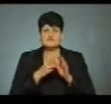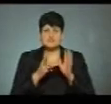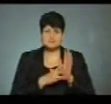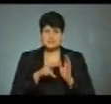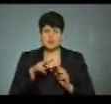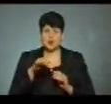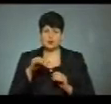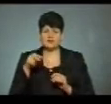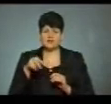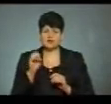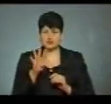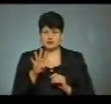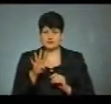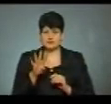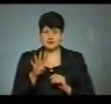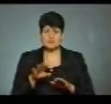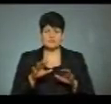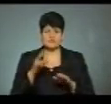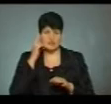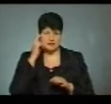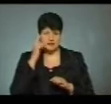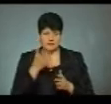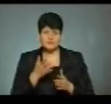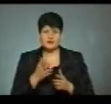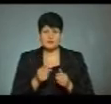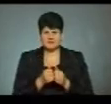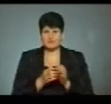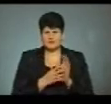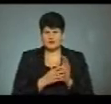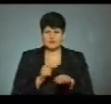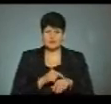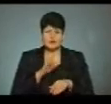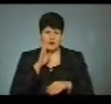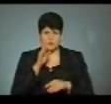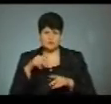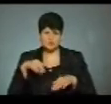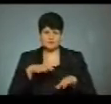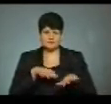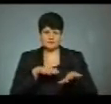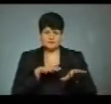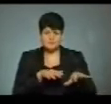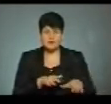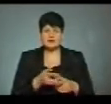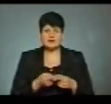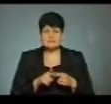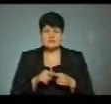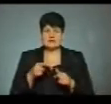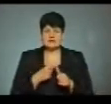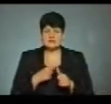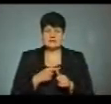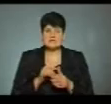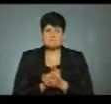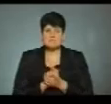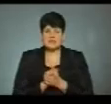Лютого 2014-го, середмістя Києва. Близько 9-ї ранку колона майданівців рушає в урядовий квартал. Цей хід назвали «мирний наступ».